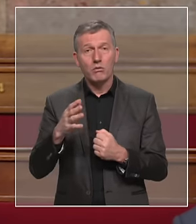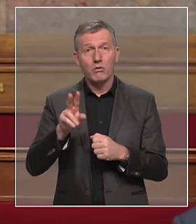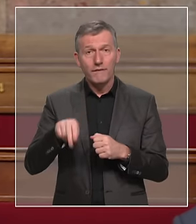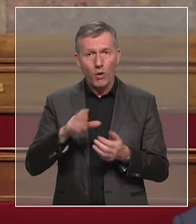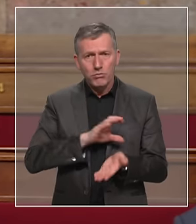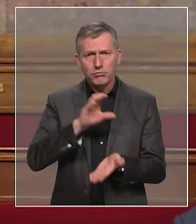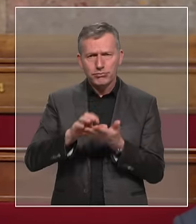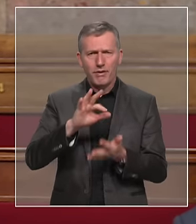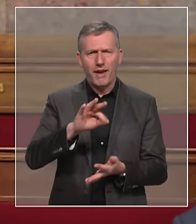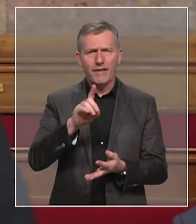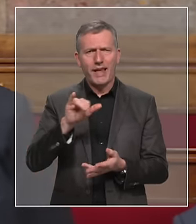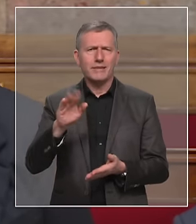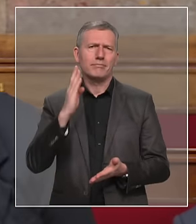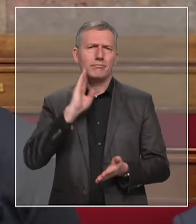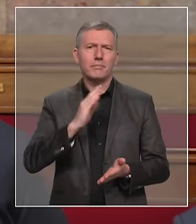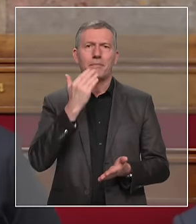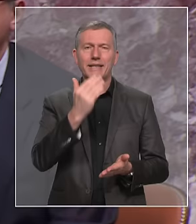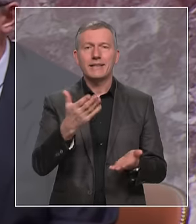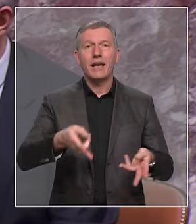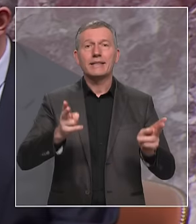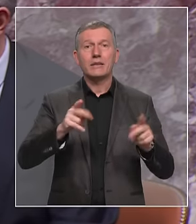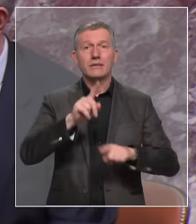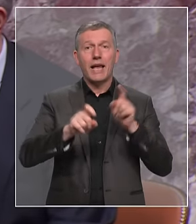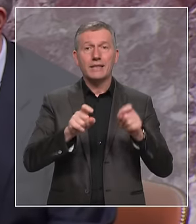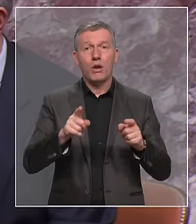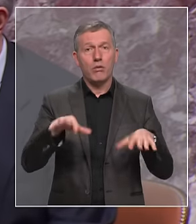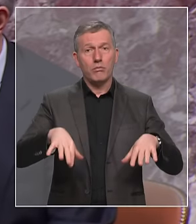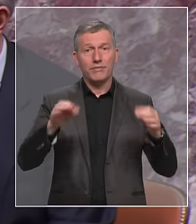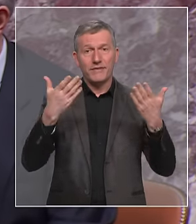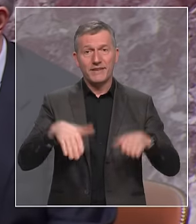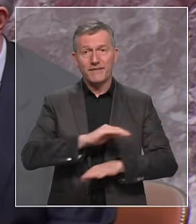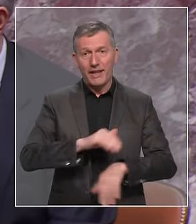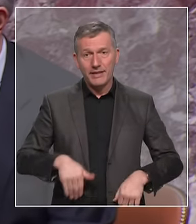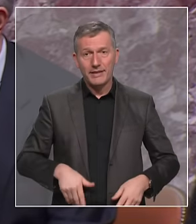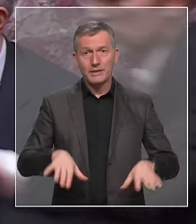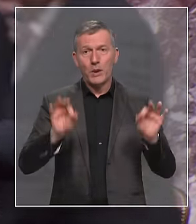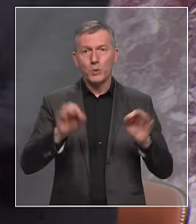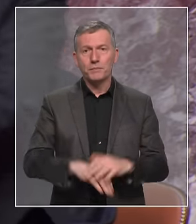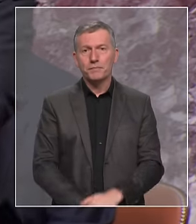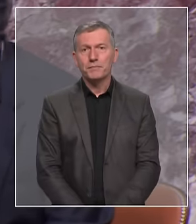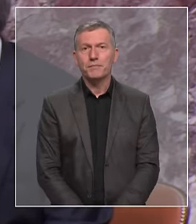abondez le FDI. Merci. Merci. La séance des questions au Premier ministre est terminée. La séance est suspendue.